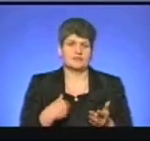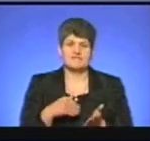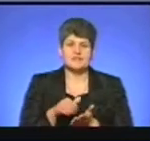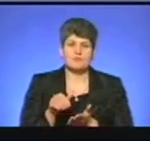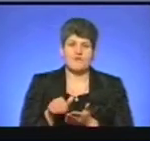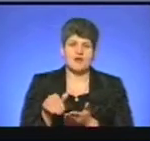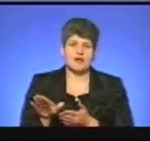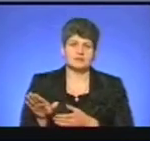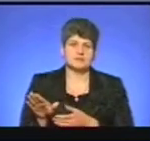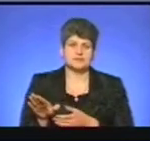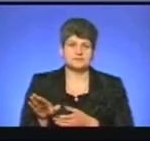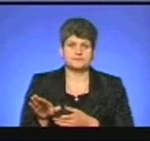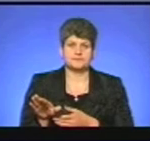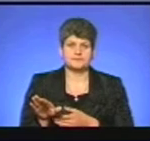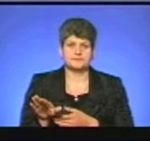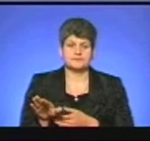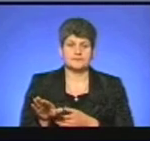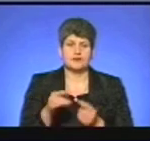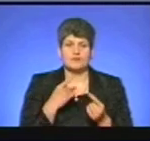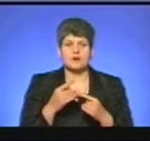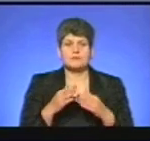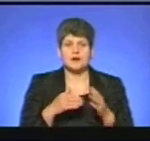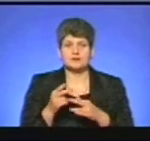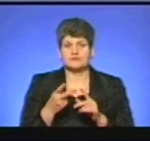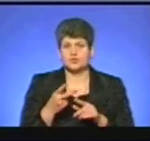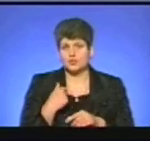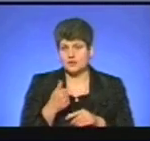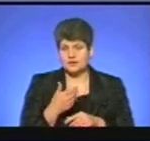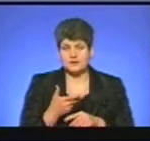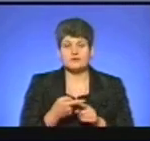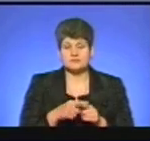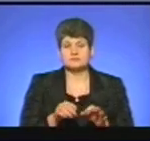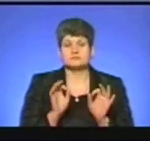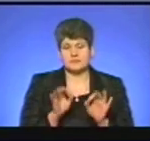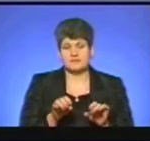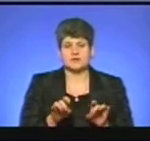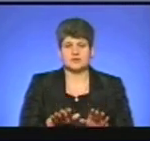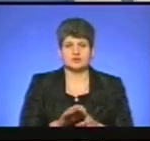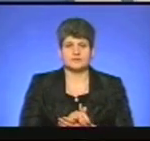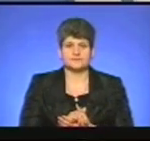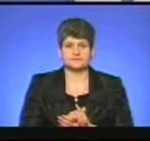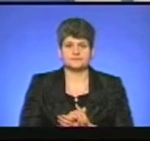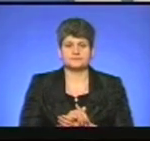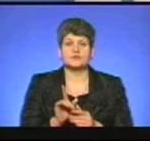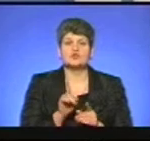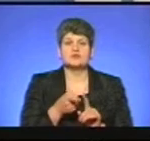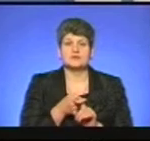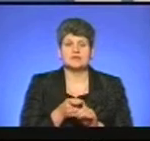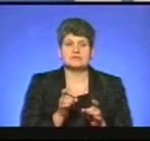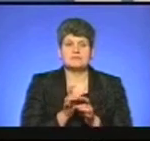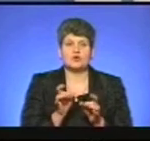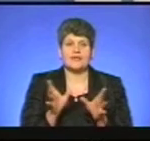відмовляємося. І, ну, як показує практика другого року, це вдале і правильне рішення. Стосовно піротехніки, часто на